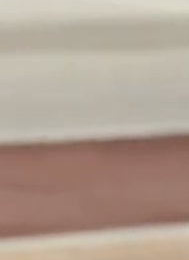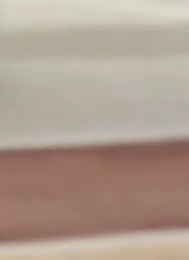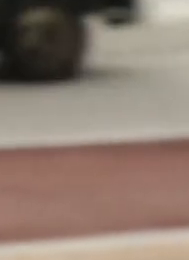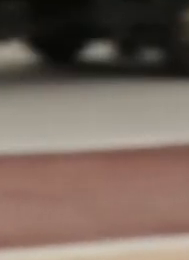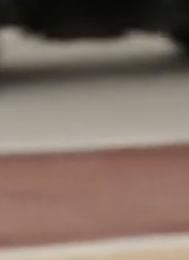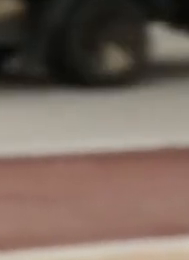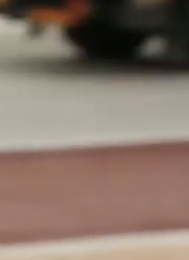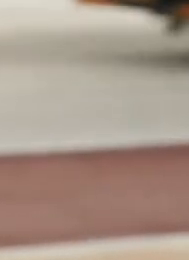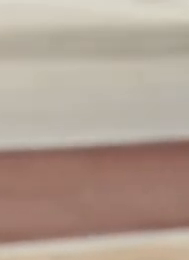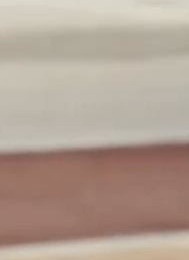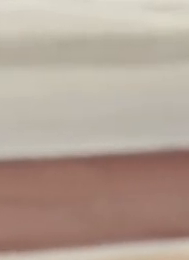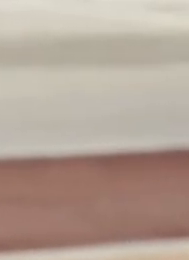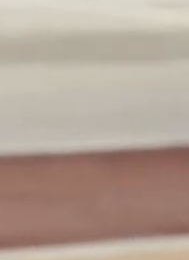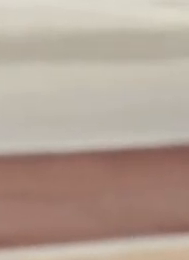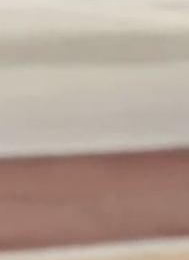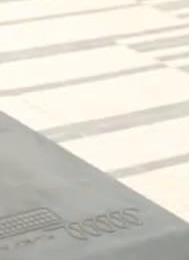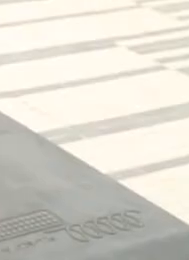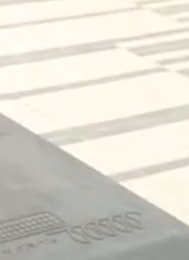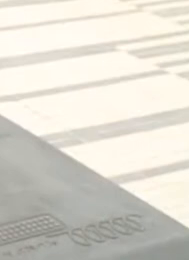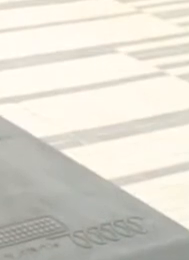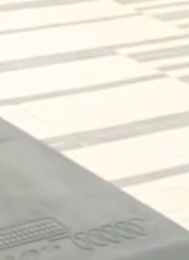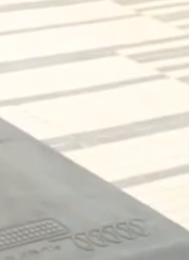않고.